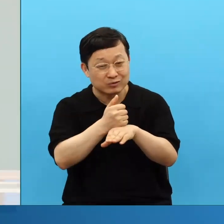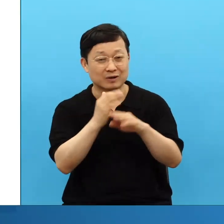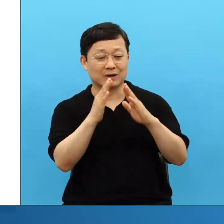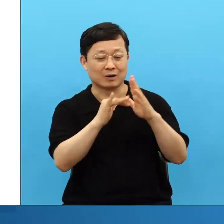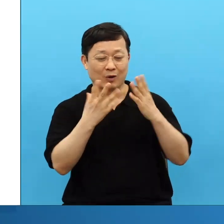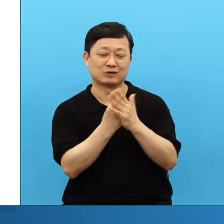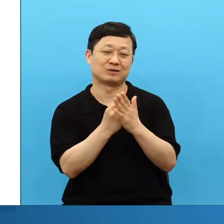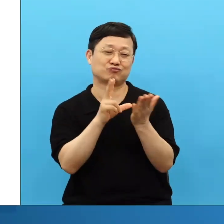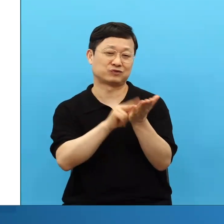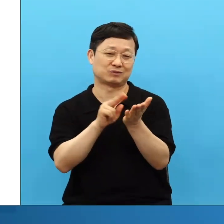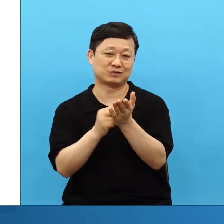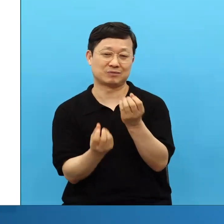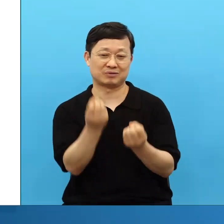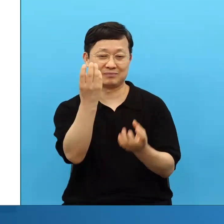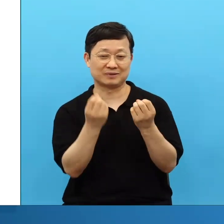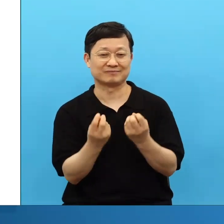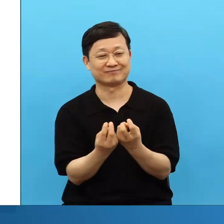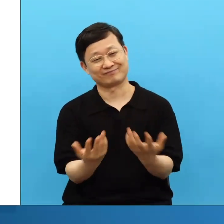띄워주세요.